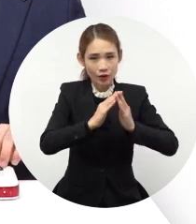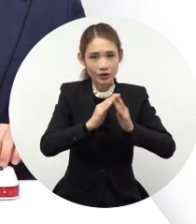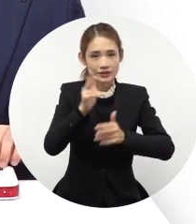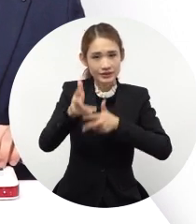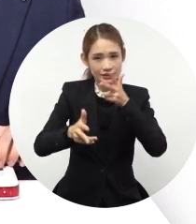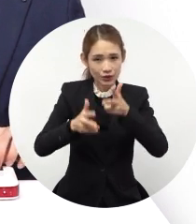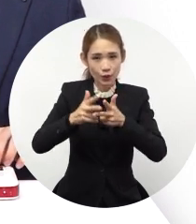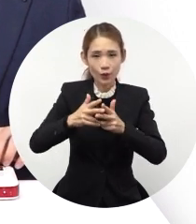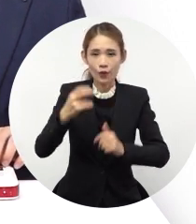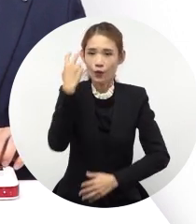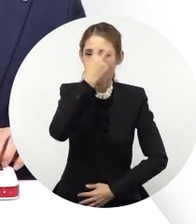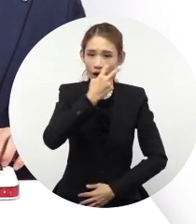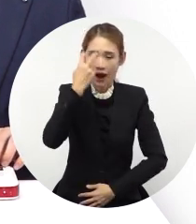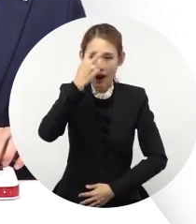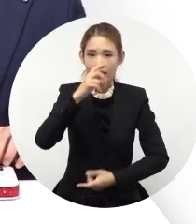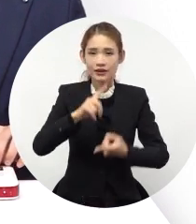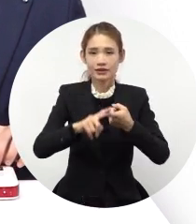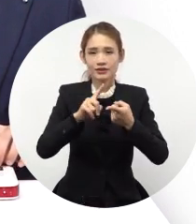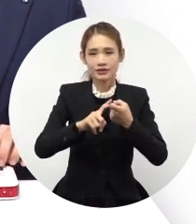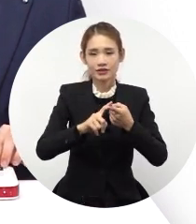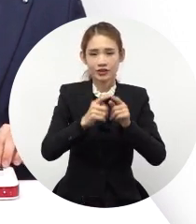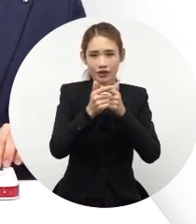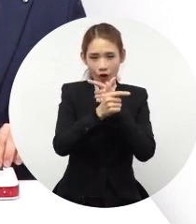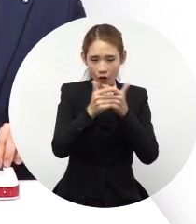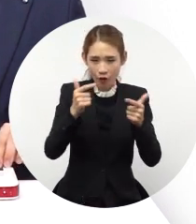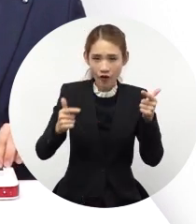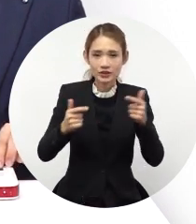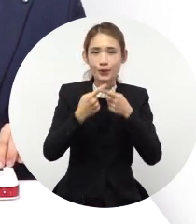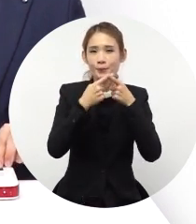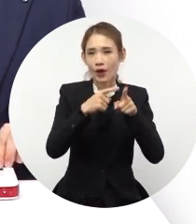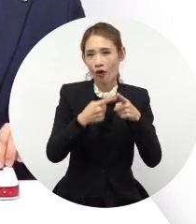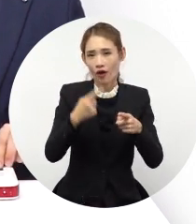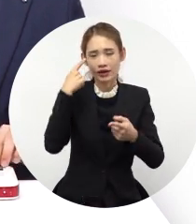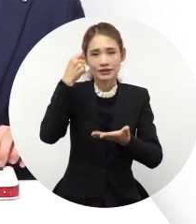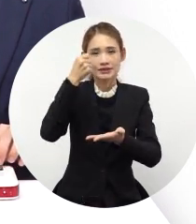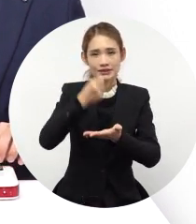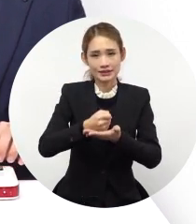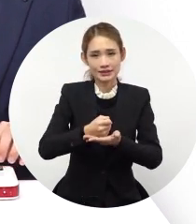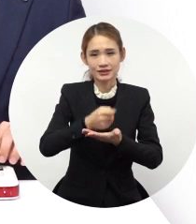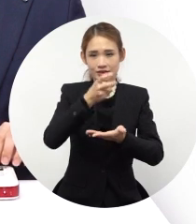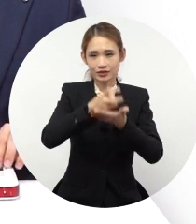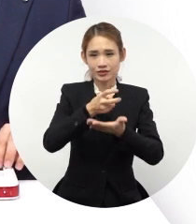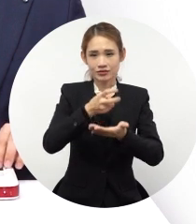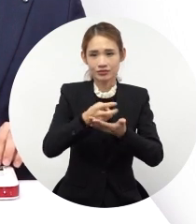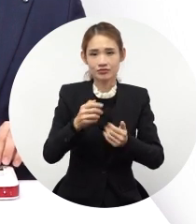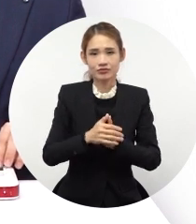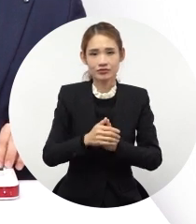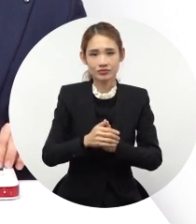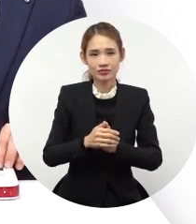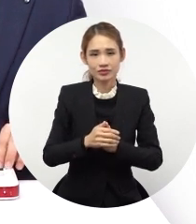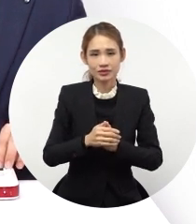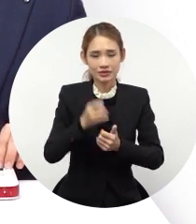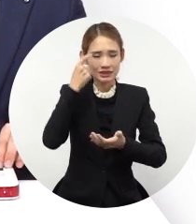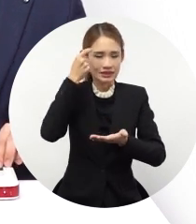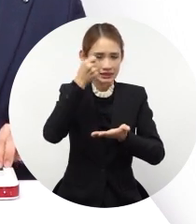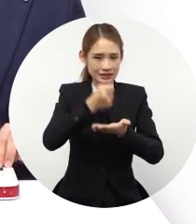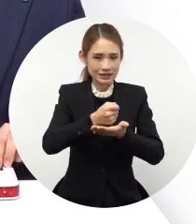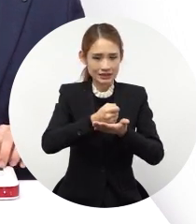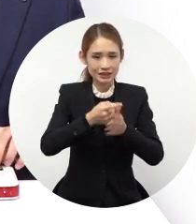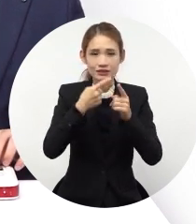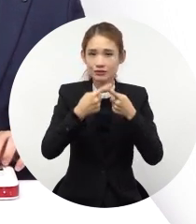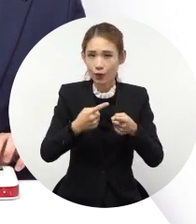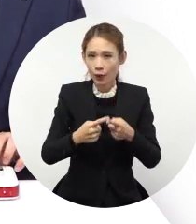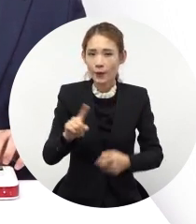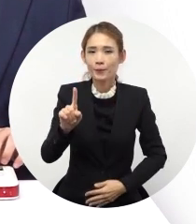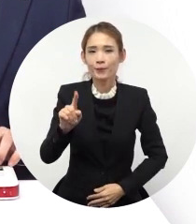설계하고 시공하고 관리하고 이런 부분들을 평가하고 인증하는 제도를 말합니다. 그럼 과연 어떤 것들을 인증하고